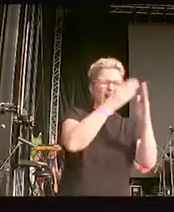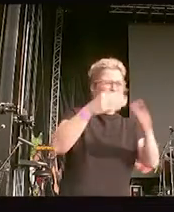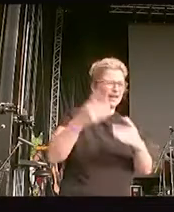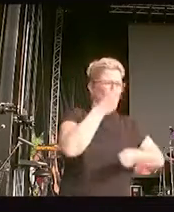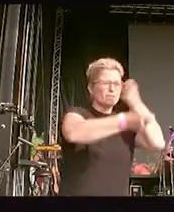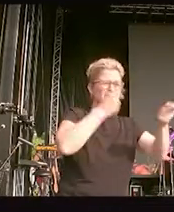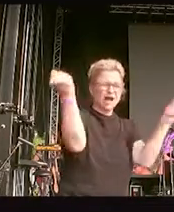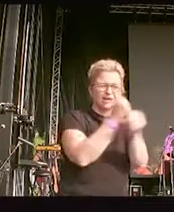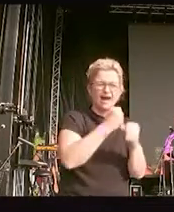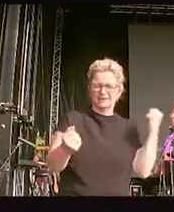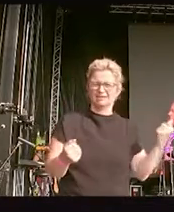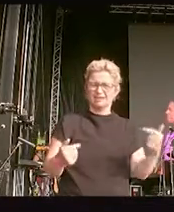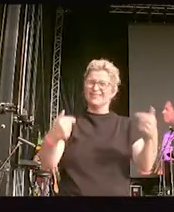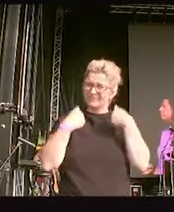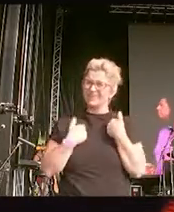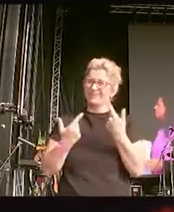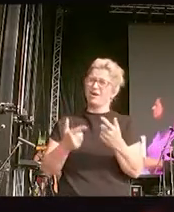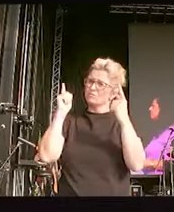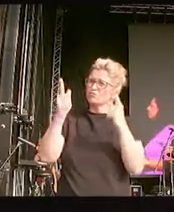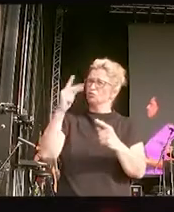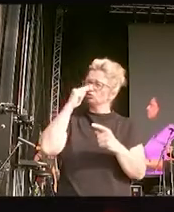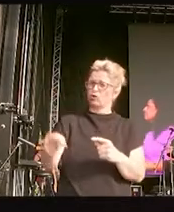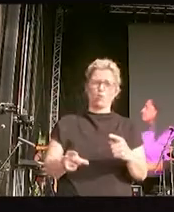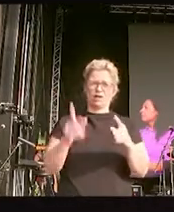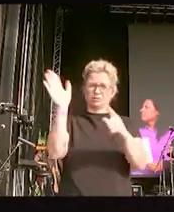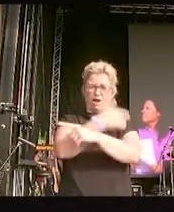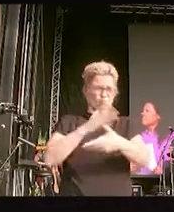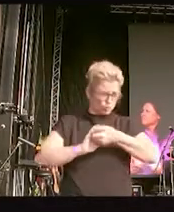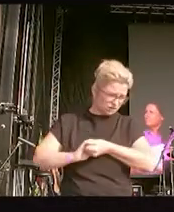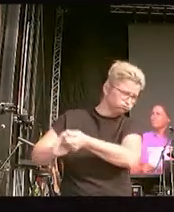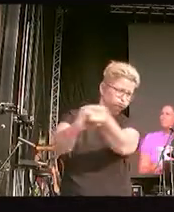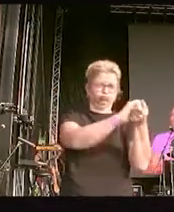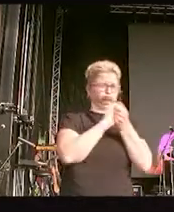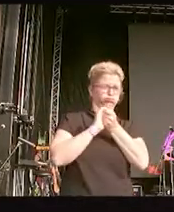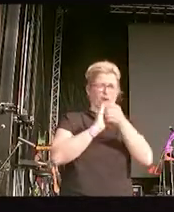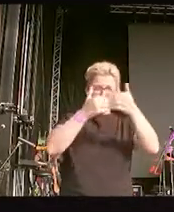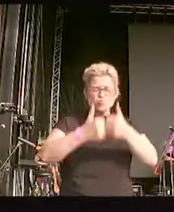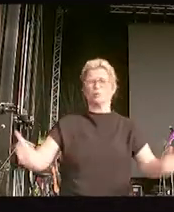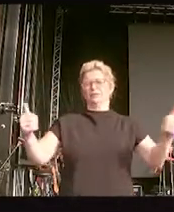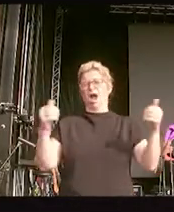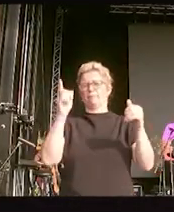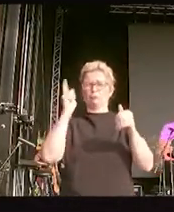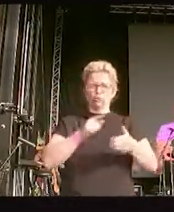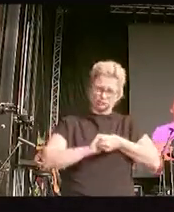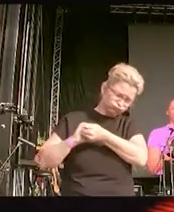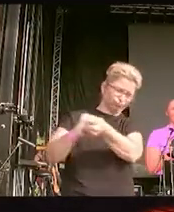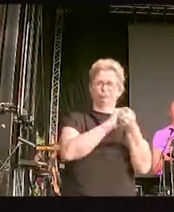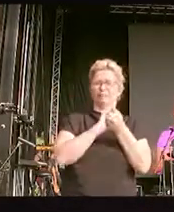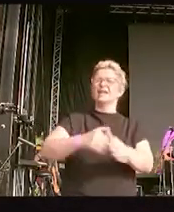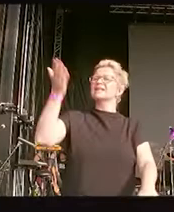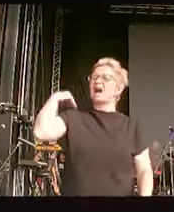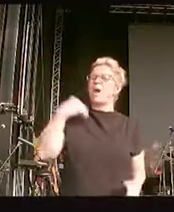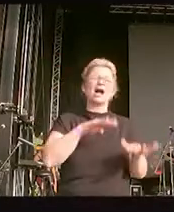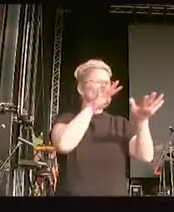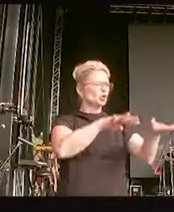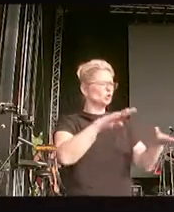können. Dagegen müssen wir unteilbar zusammenstehen. Wir haben diese Erfahrung